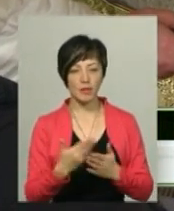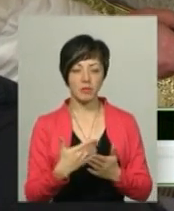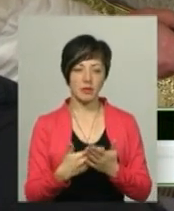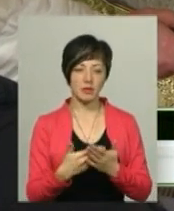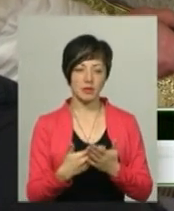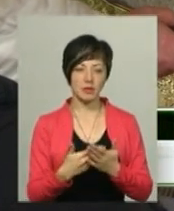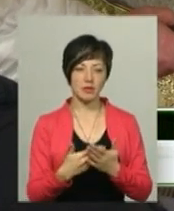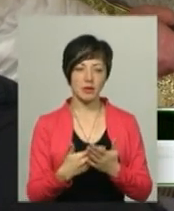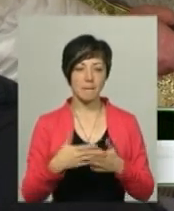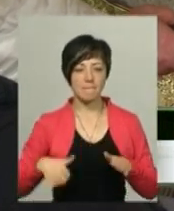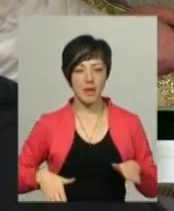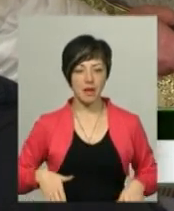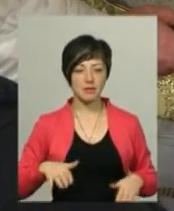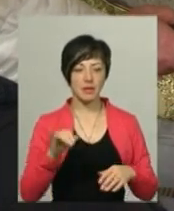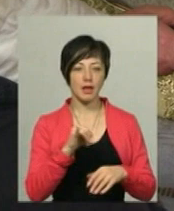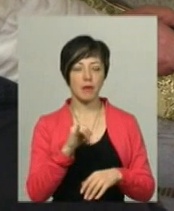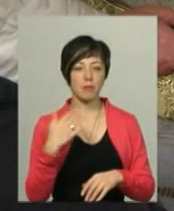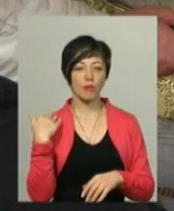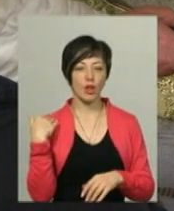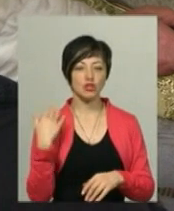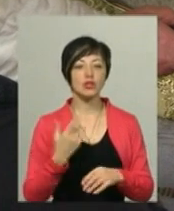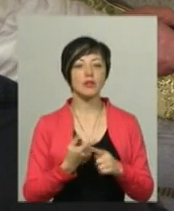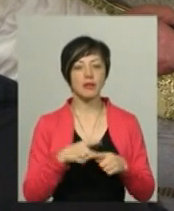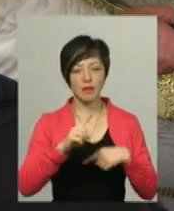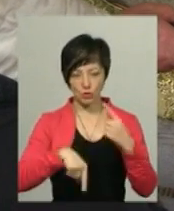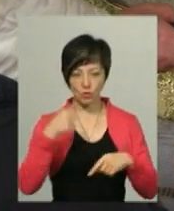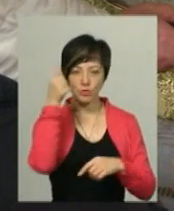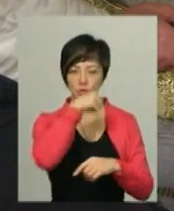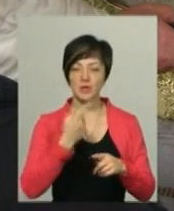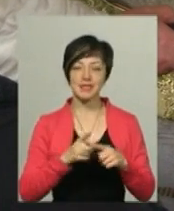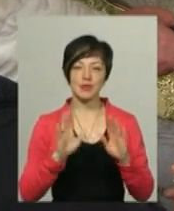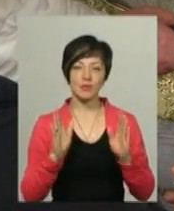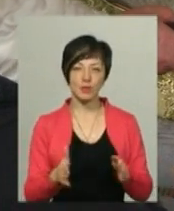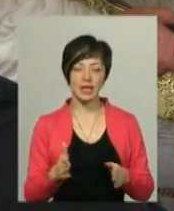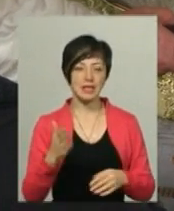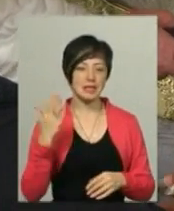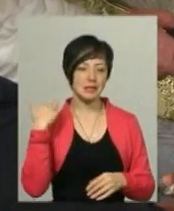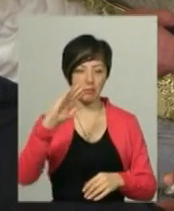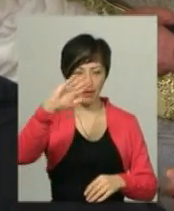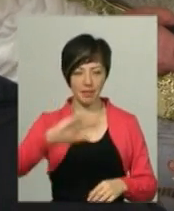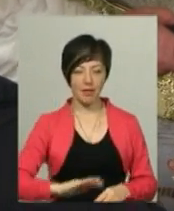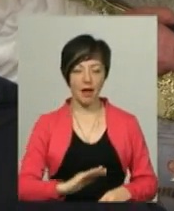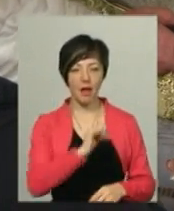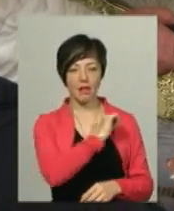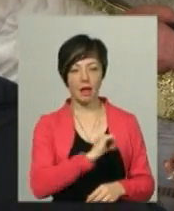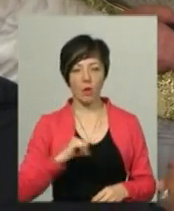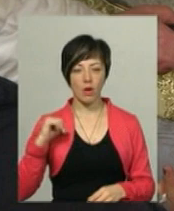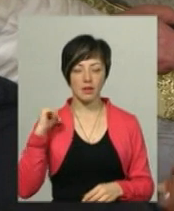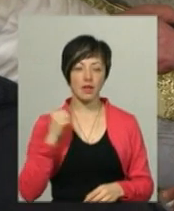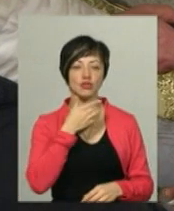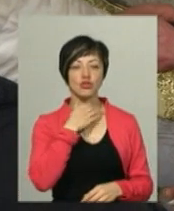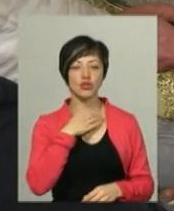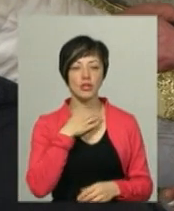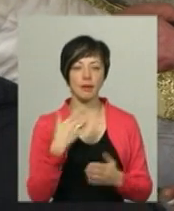наприклад, бедра і плечі, то, напевно, в наступному році це вже буде спина, декольте, можливо,